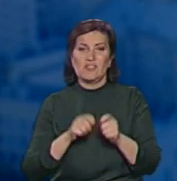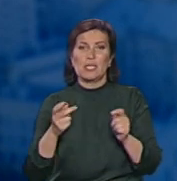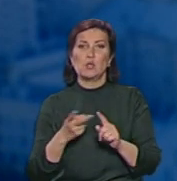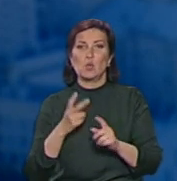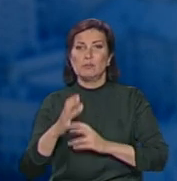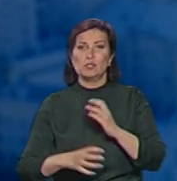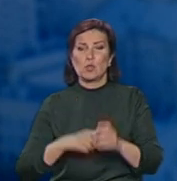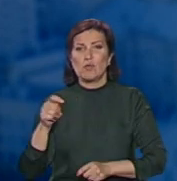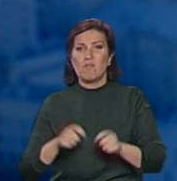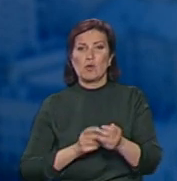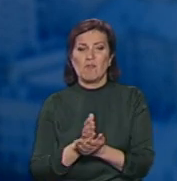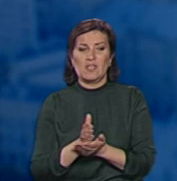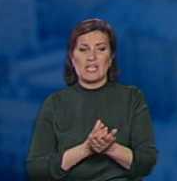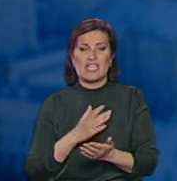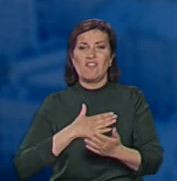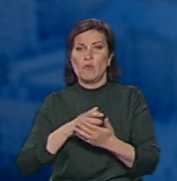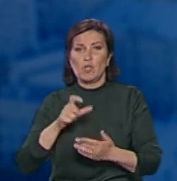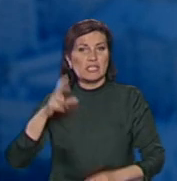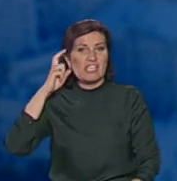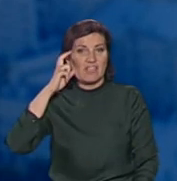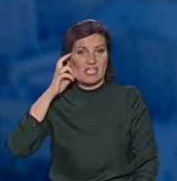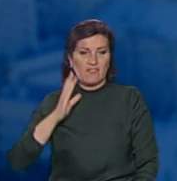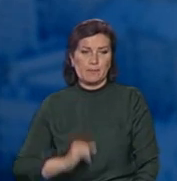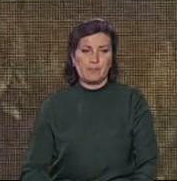другого міжнародного форуму ветеранів та волонтерів у Києві.